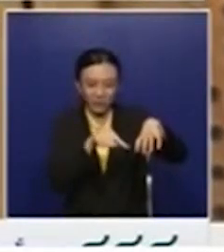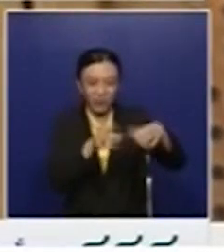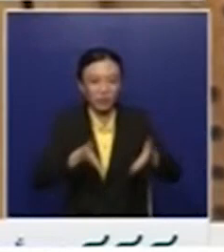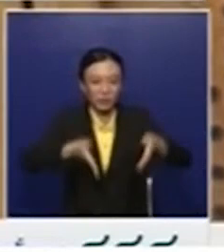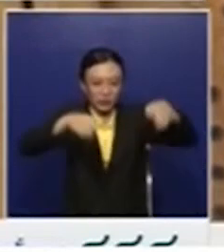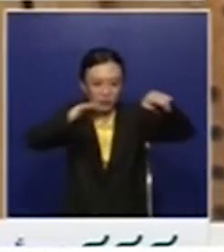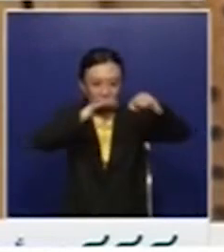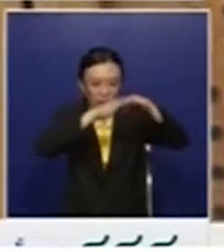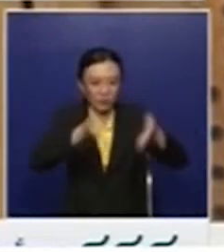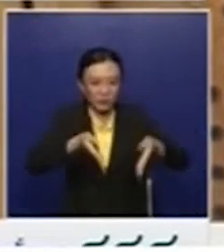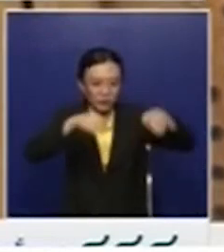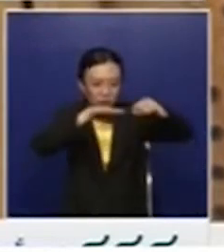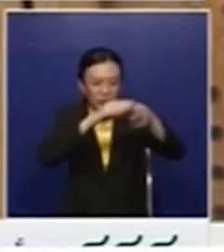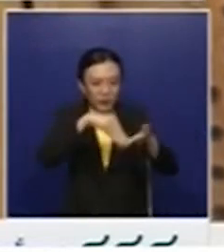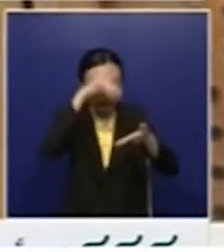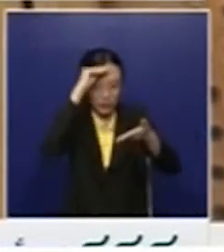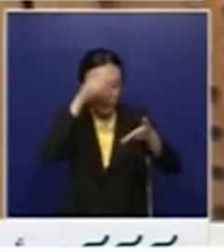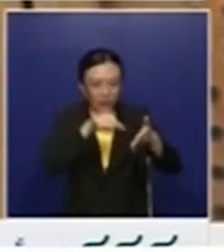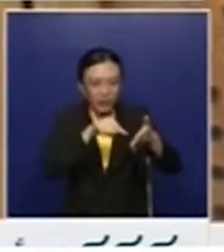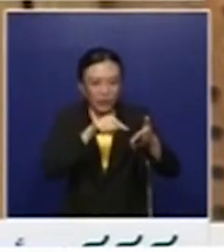นี่คือพรบ e service